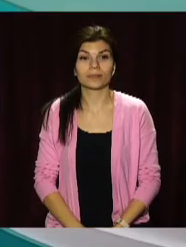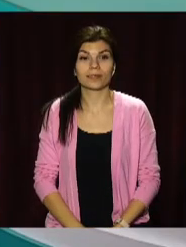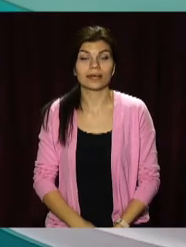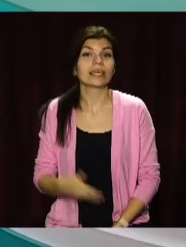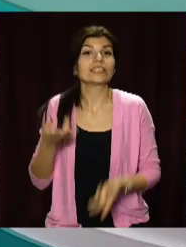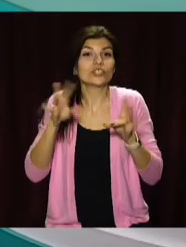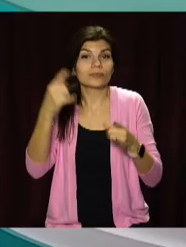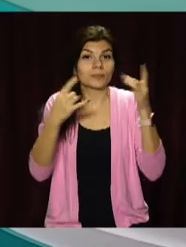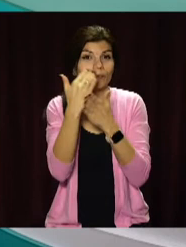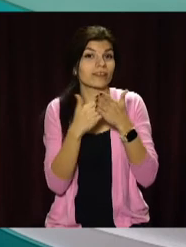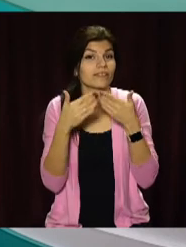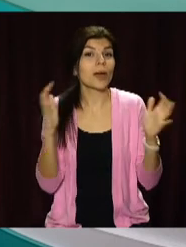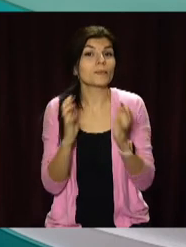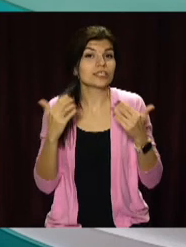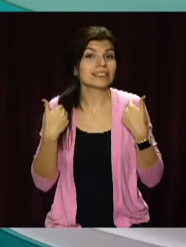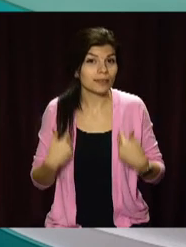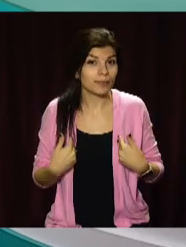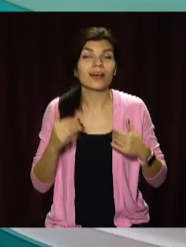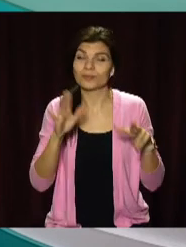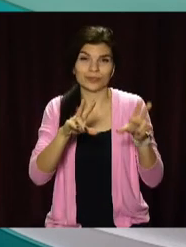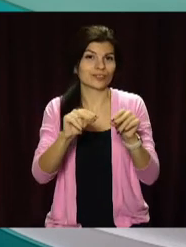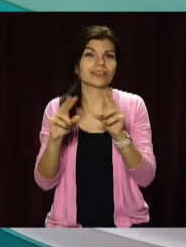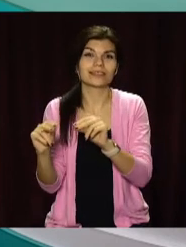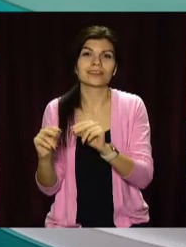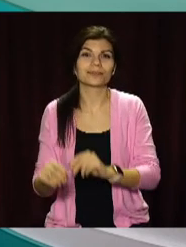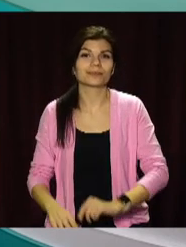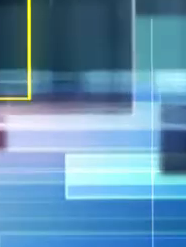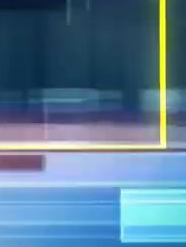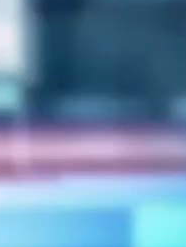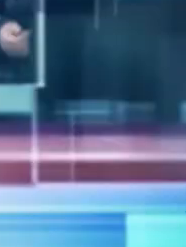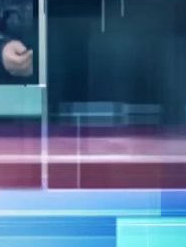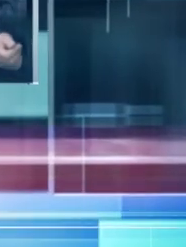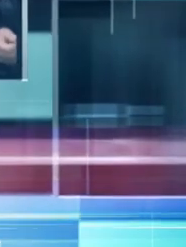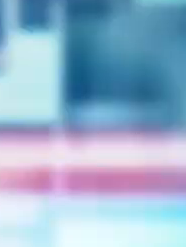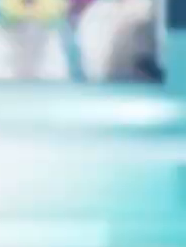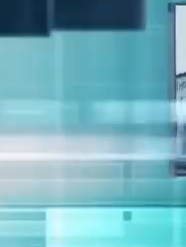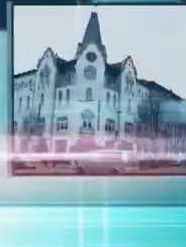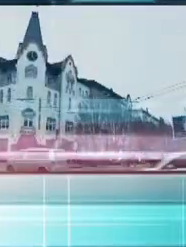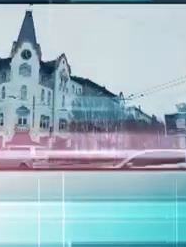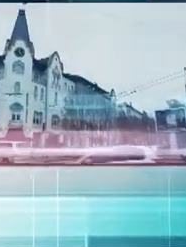Залишайтесь відкритим, бережіть себе і хай щастить!